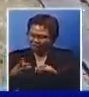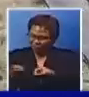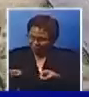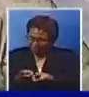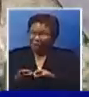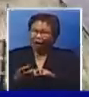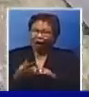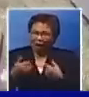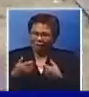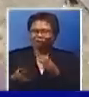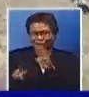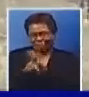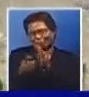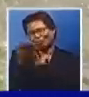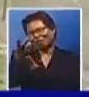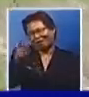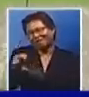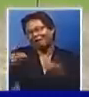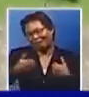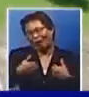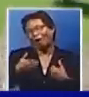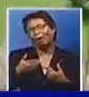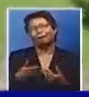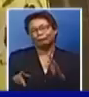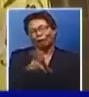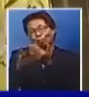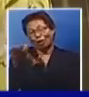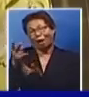menikmati kemudahan-kemudahan yang bakal